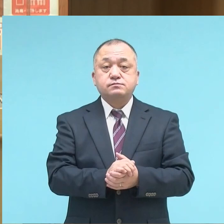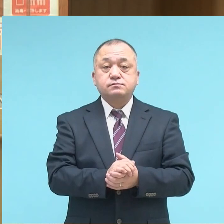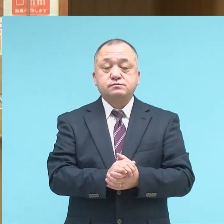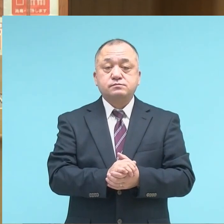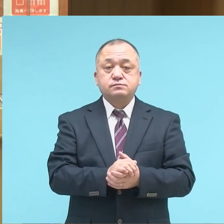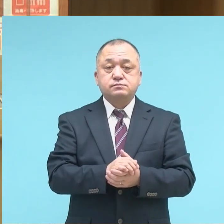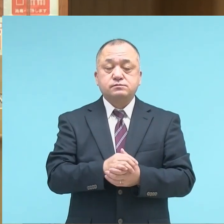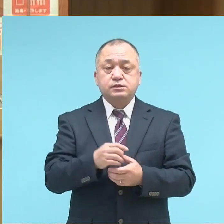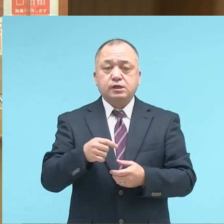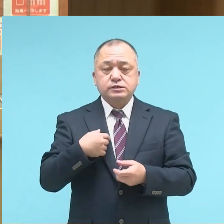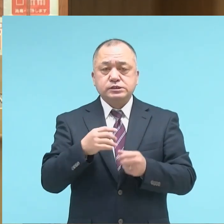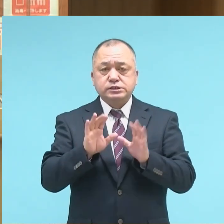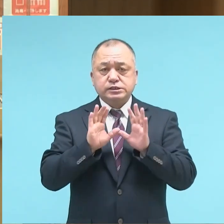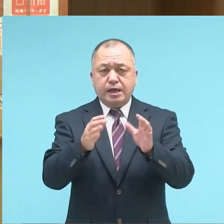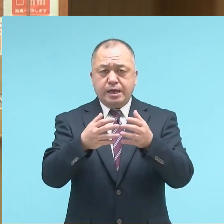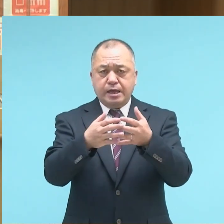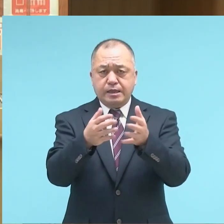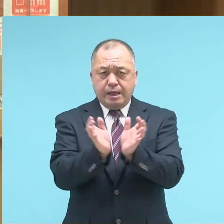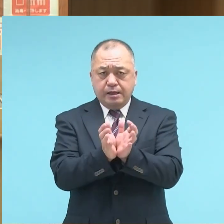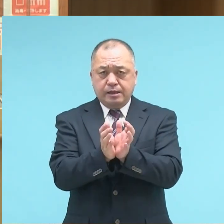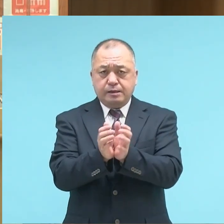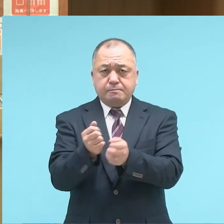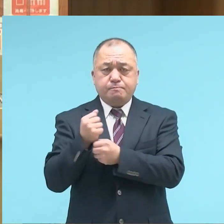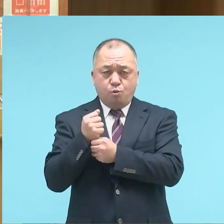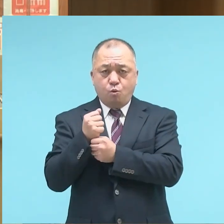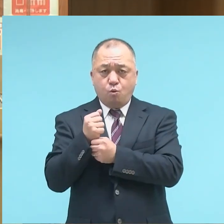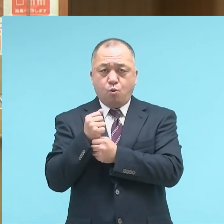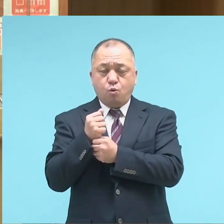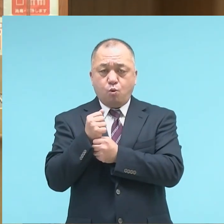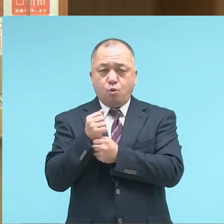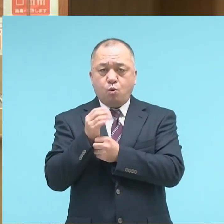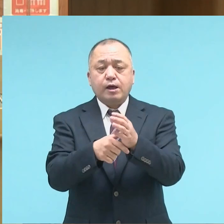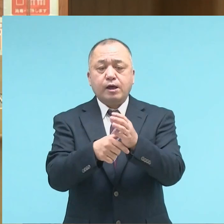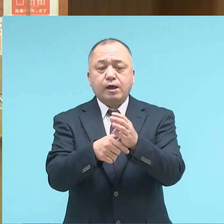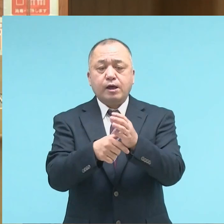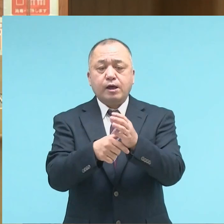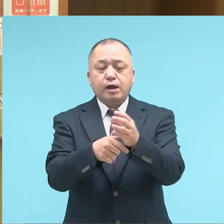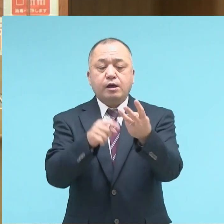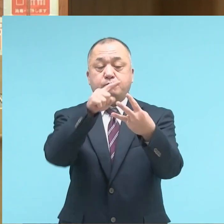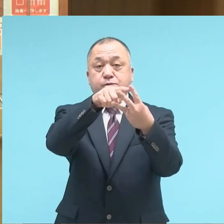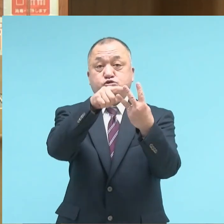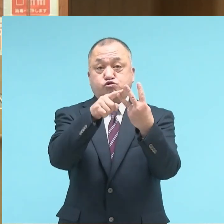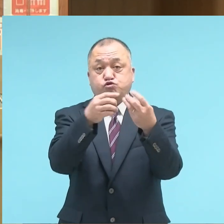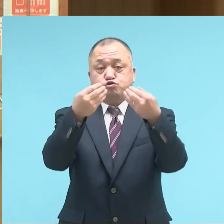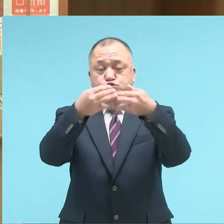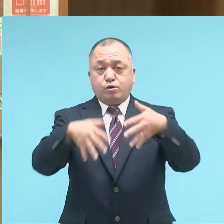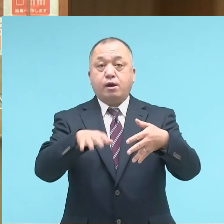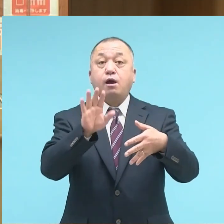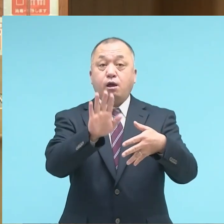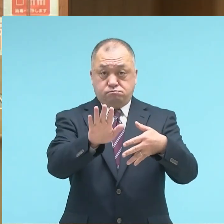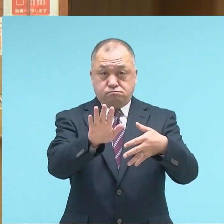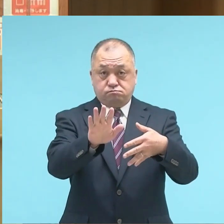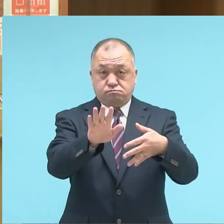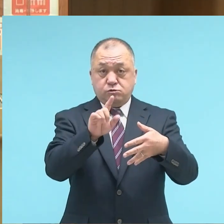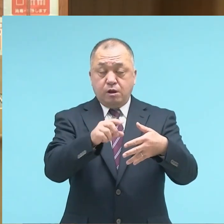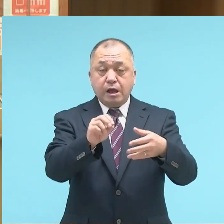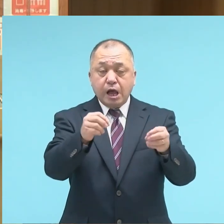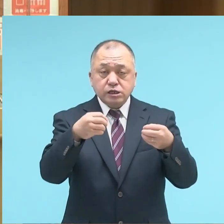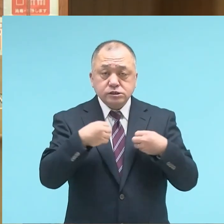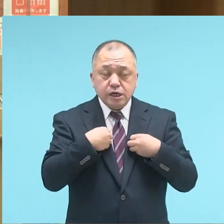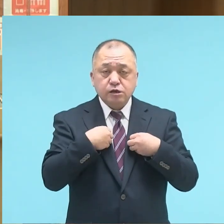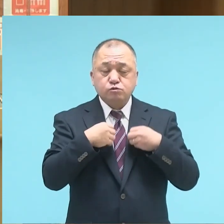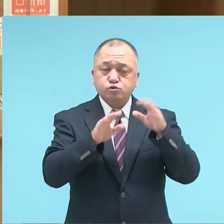自衛隊の要請にあたって3つの、要件を満たすかどうかということや、また感染状況や医療提供